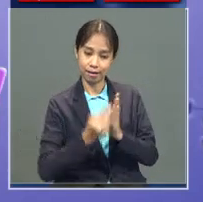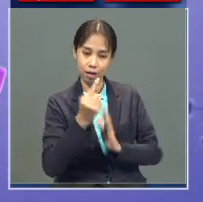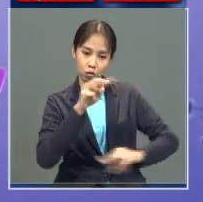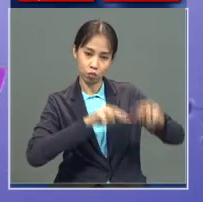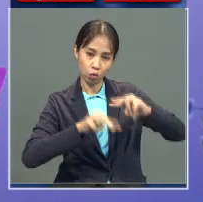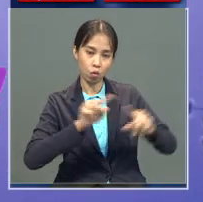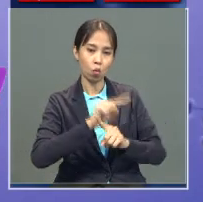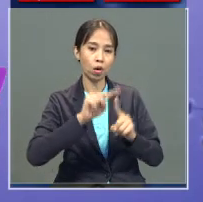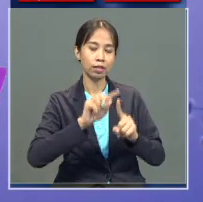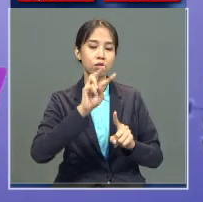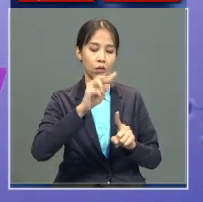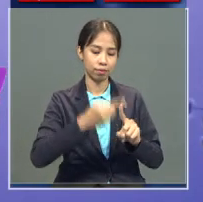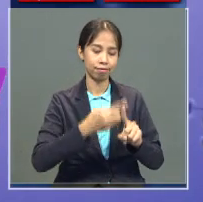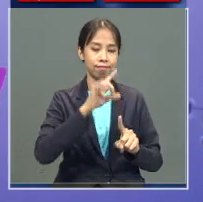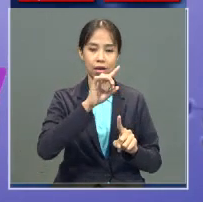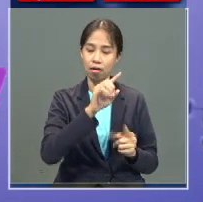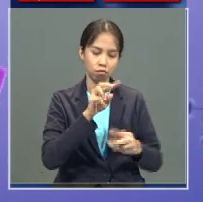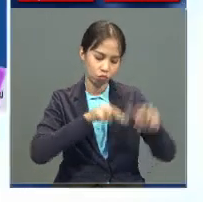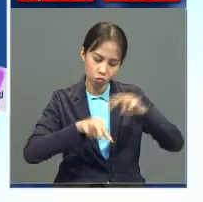คนผู้ป่วยรายนี้นะคะตรวจหาเชื้อครั้งแรกเมื่อวันที่2